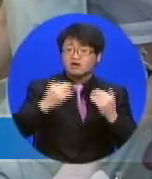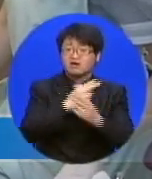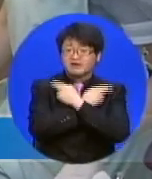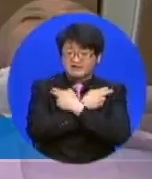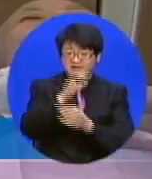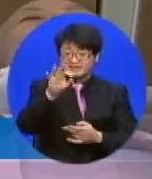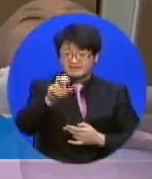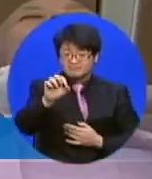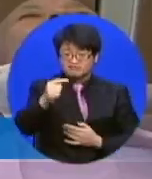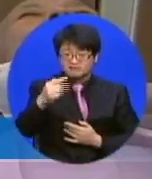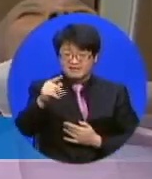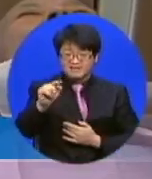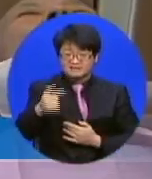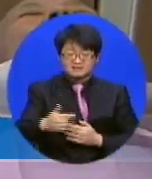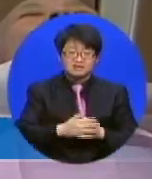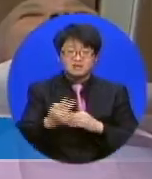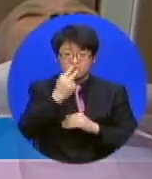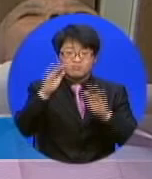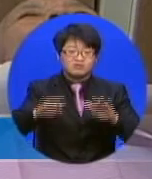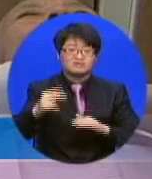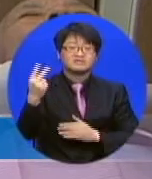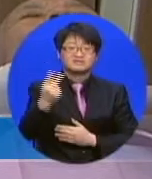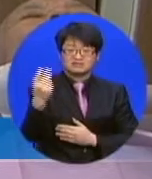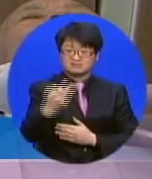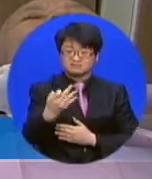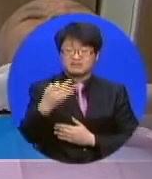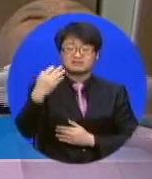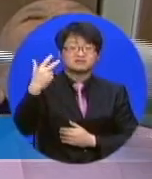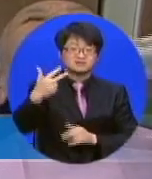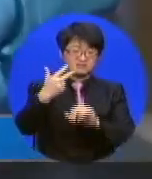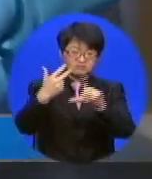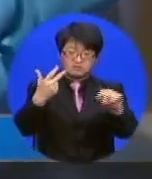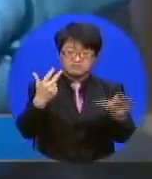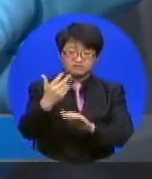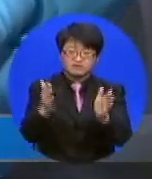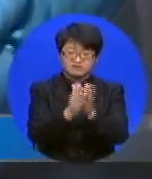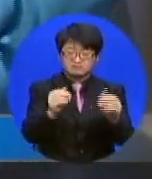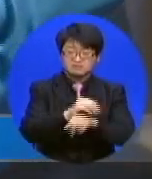임플란트 보험급여는 오는 2014년 7월부터 시작하게 되며